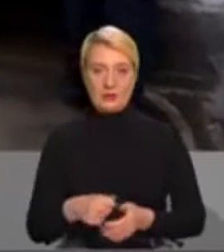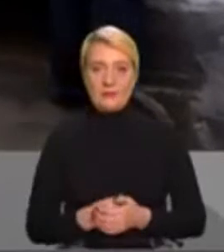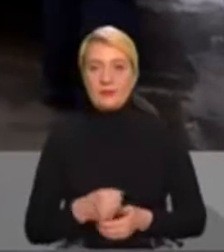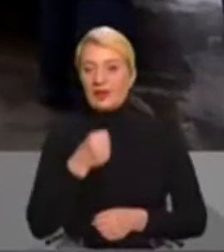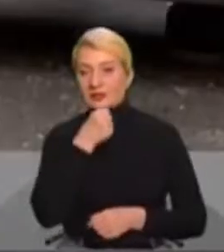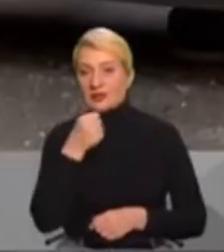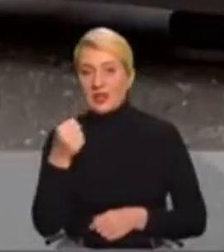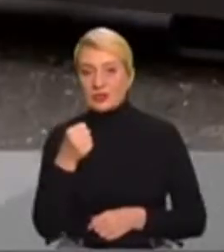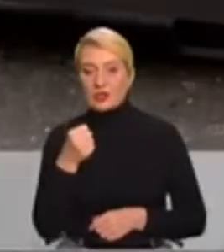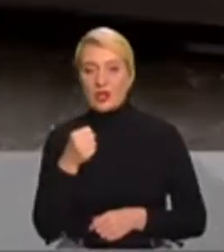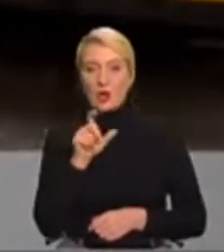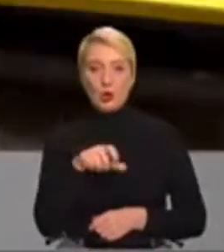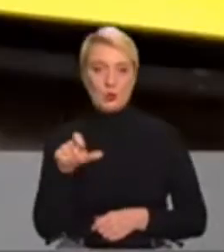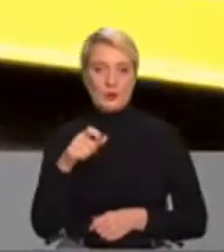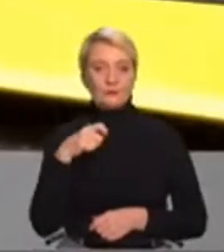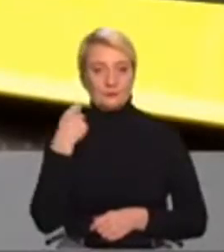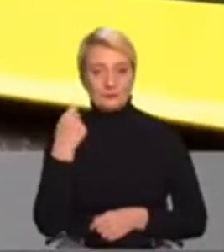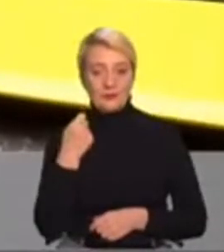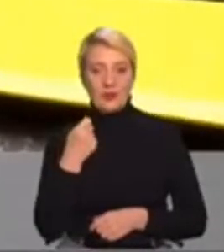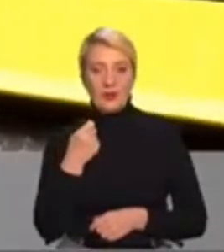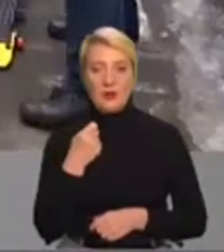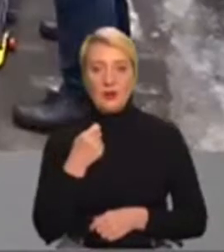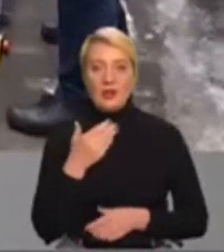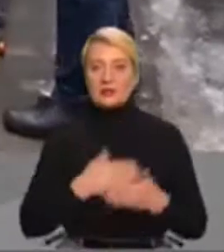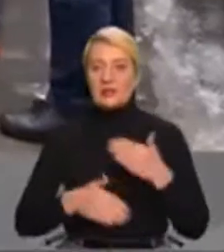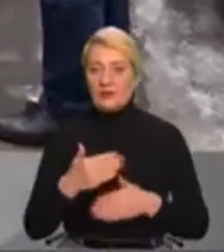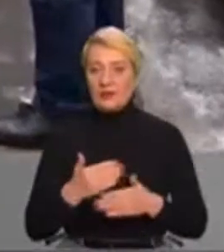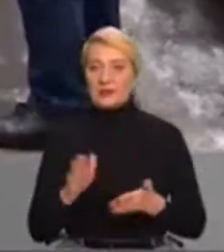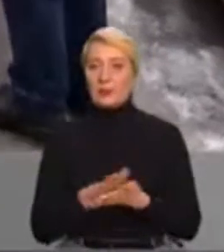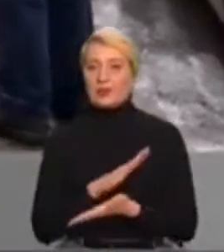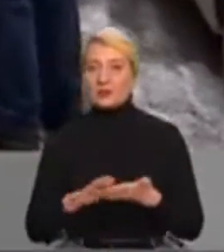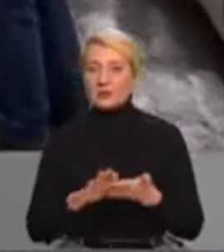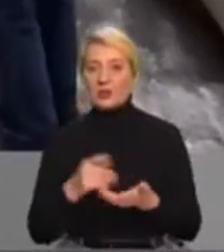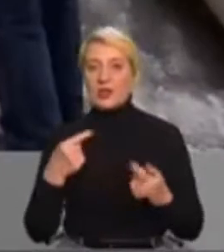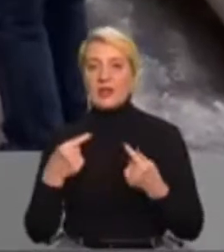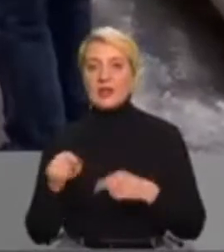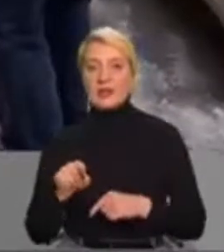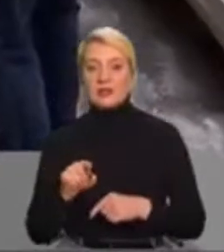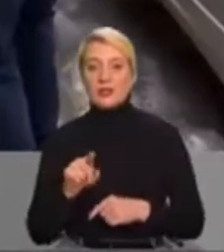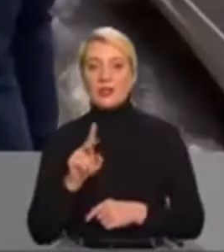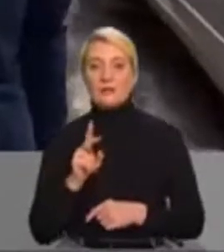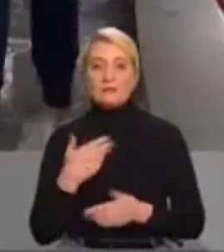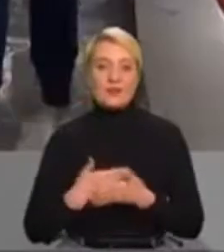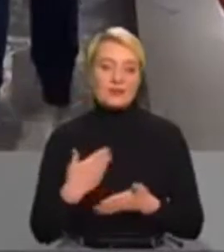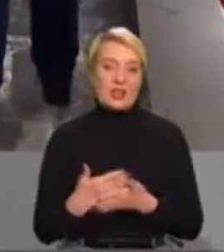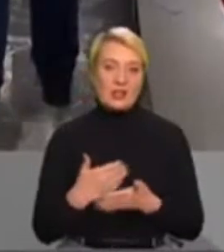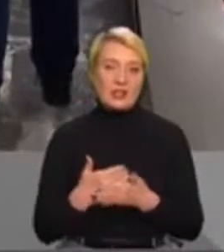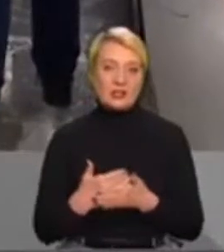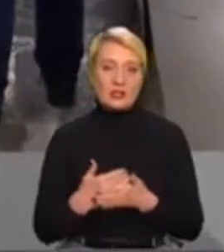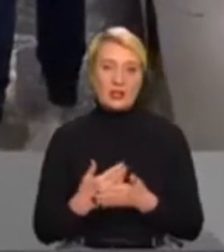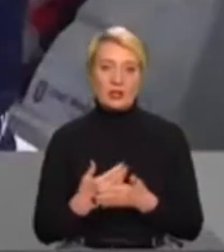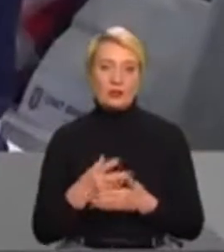Старші люди з інвалідністю категорії А теж безкоштовно, всі інші, в залежності від доходу, можуть отримувати